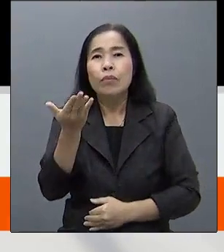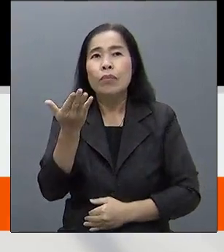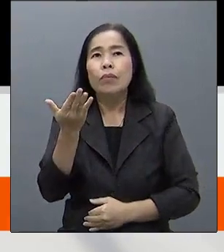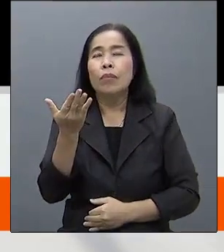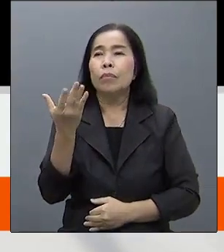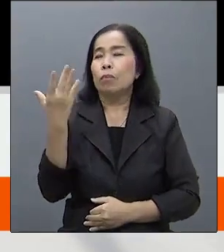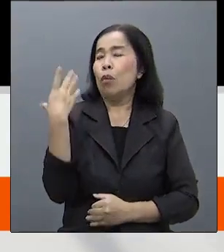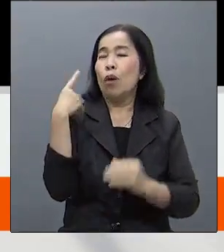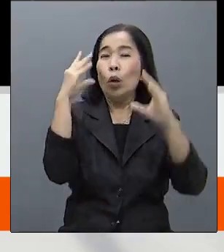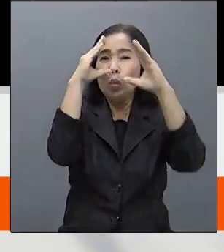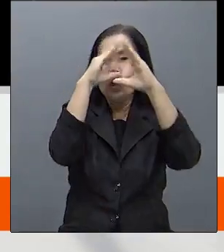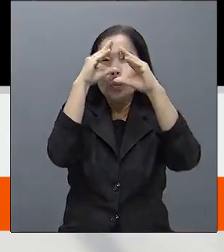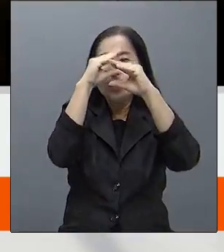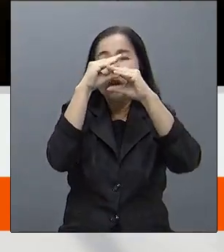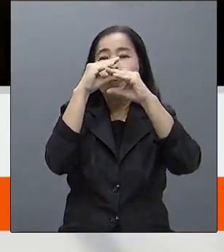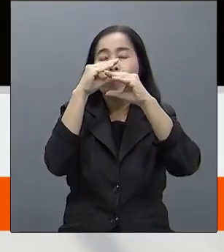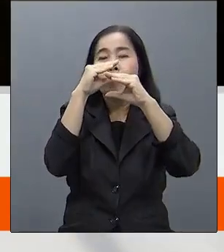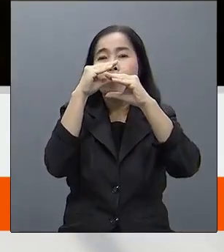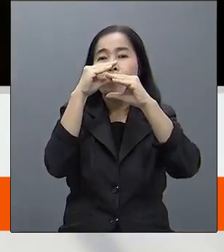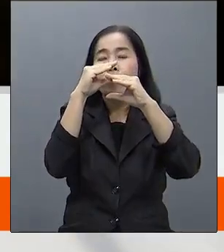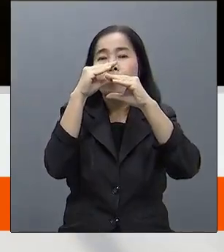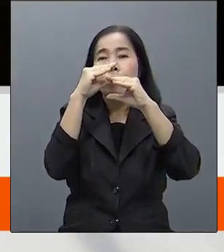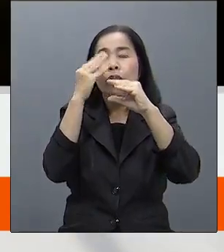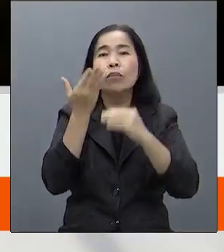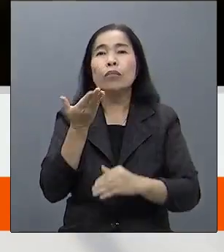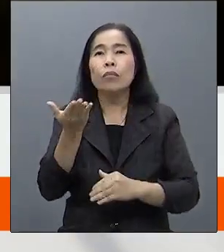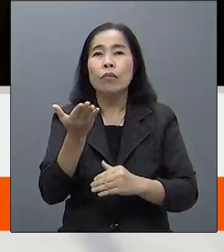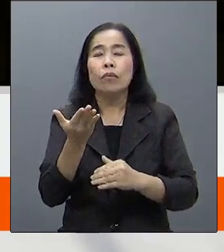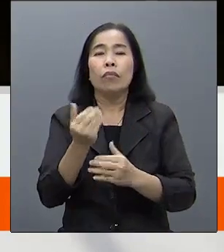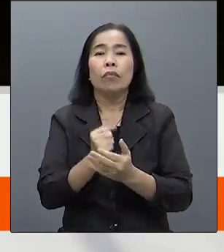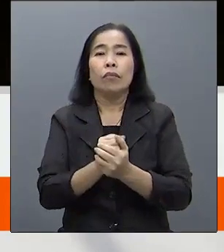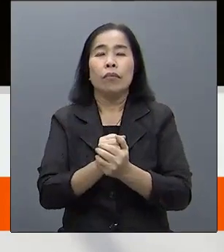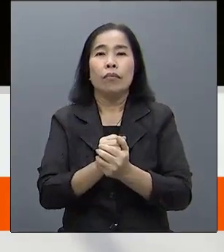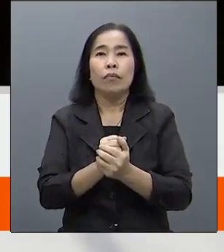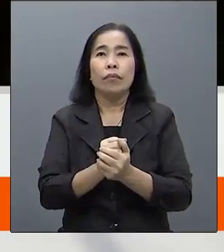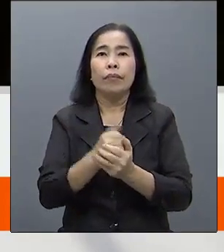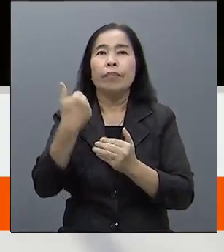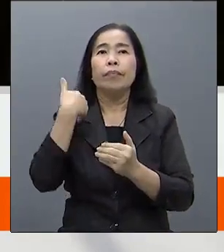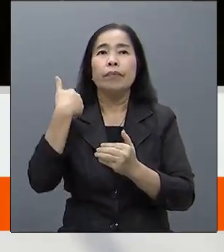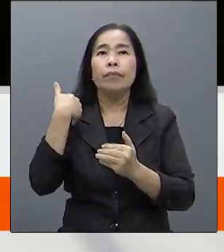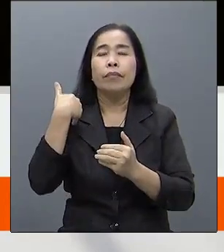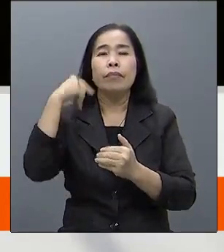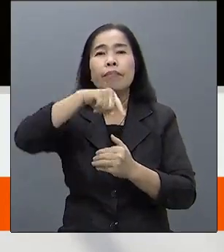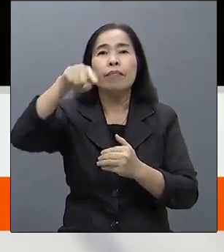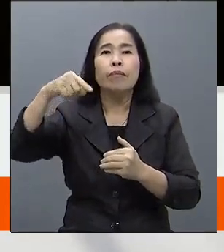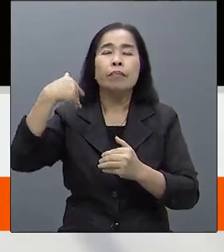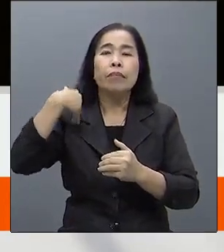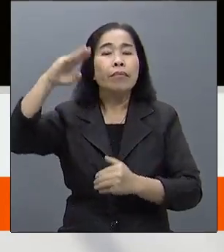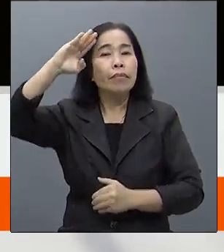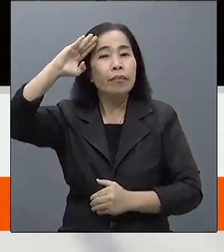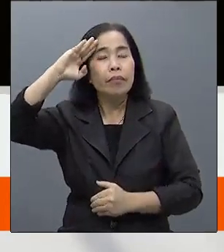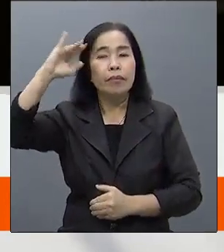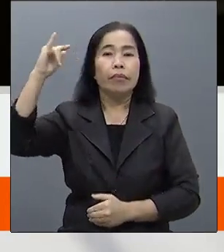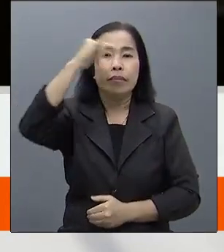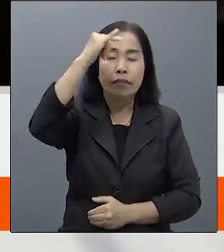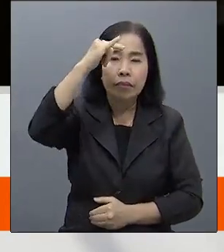ำเมื่อวานนะคร ับ ขอรับการสนับสนุนนะครับเครื่องไม้เครื่องมือทั้งภาคพื้นดินและภาคทางอากาศนะครับภาคพื้นดินก็เ